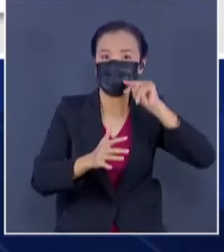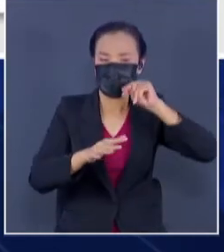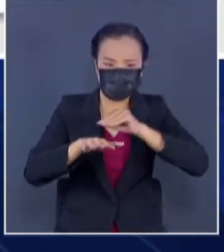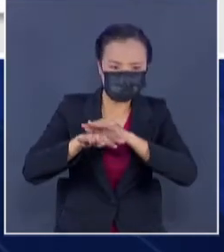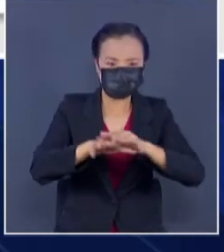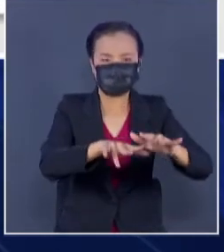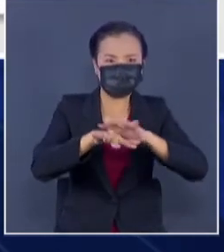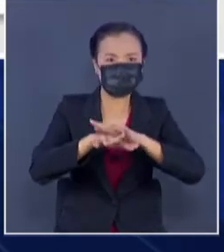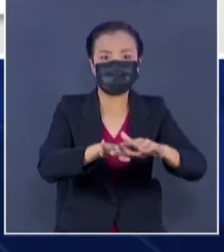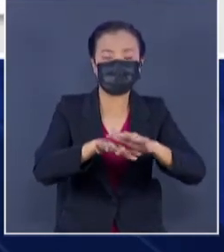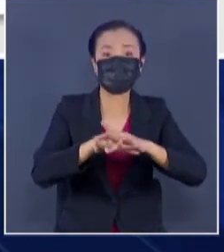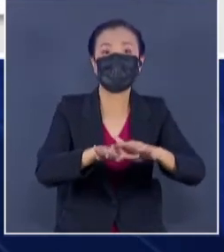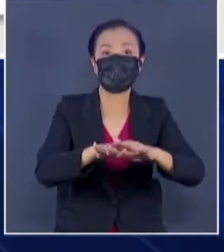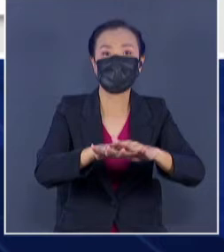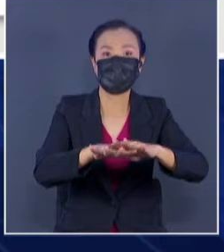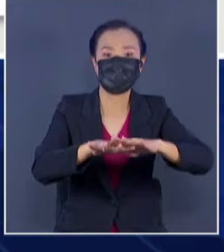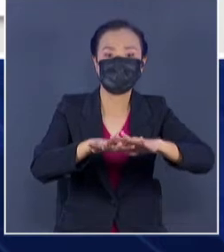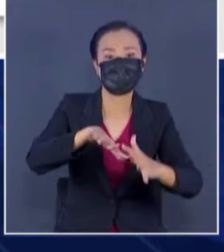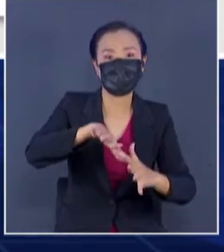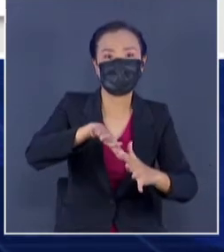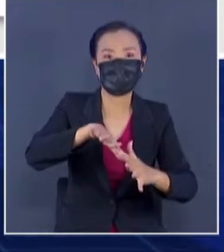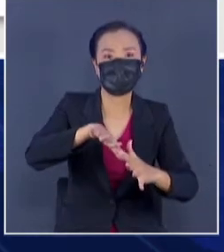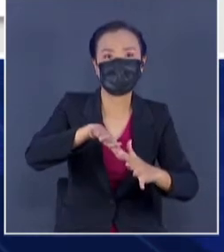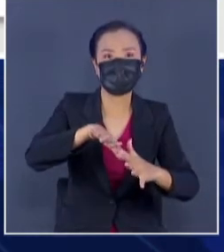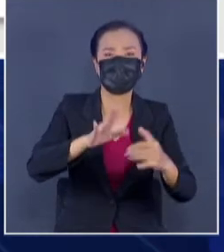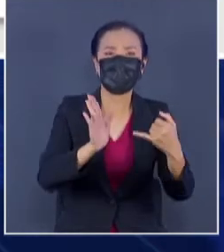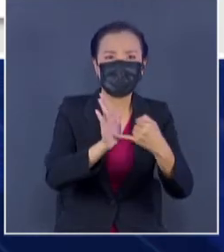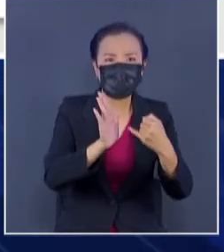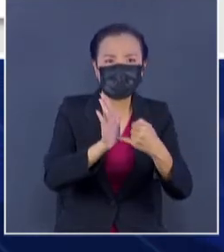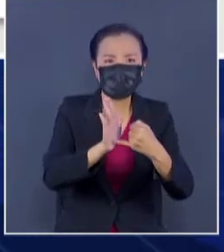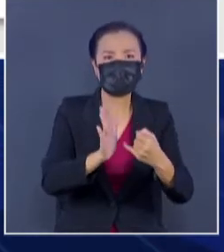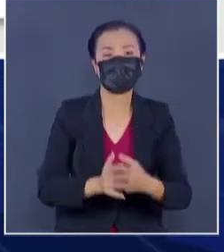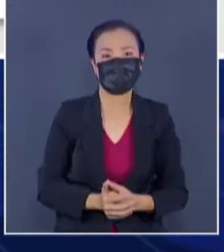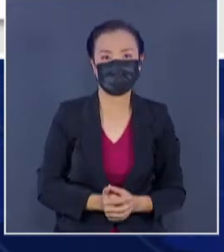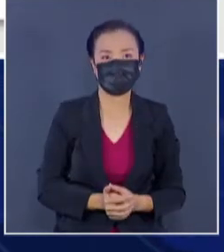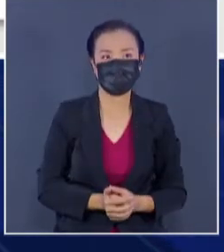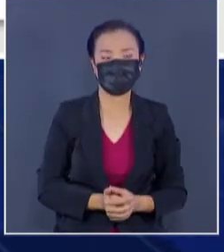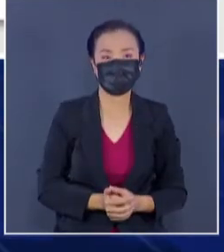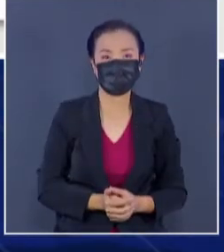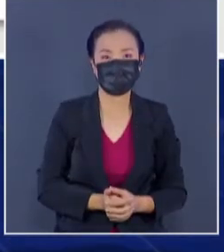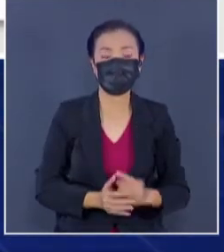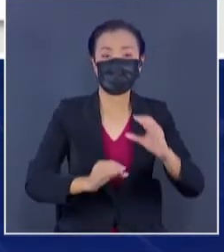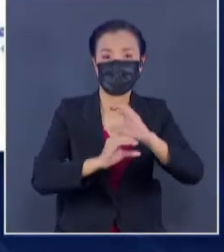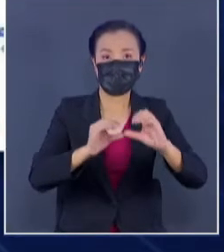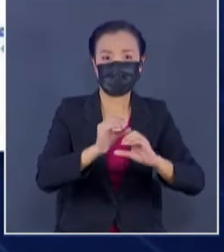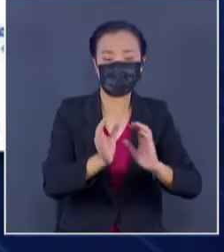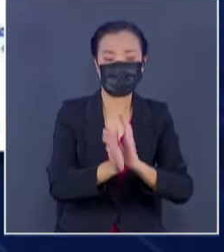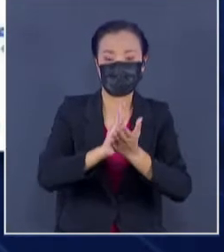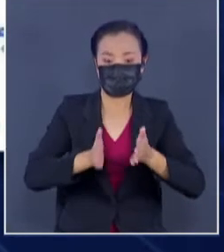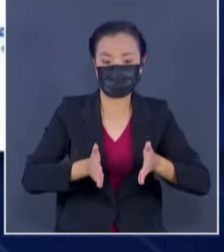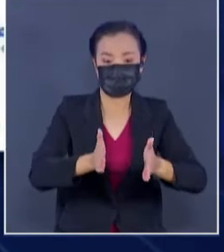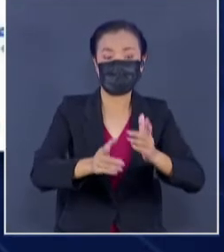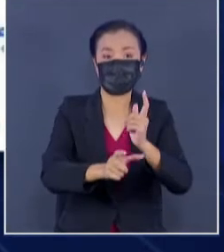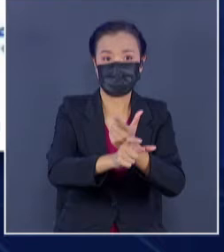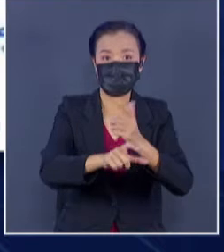แสน้ำแรงๆมันถึงได้พังลงมาอย่างง่ายดายครับโดยผลงานชิ้นนี้เป็นโครงการปรับปรุงถนนคอนกรีตเส